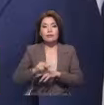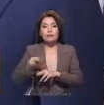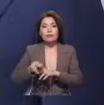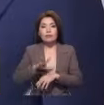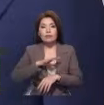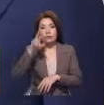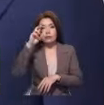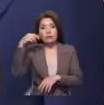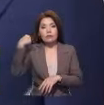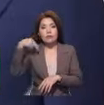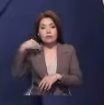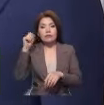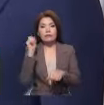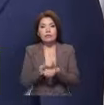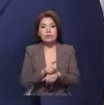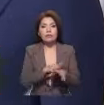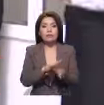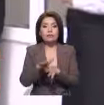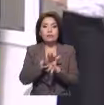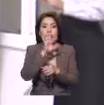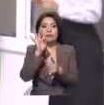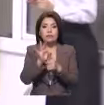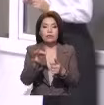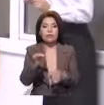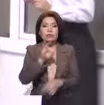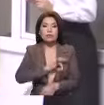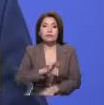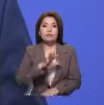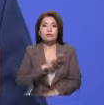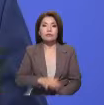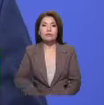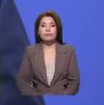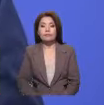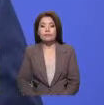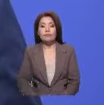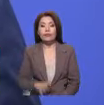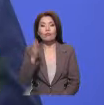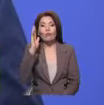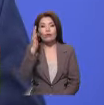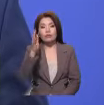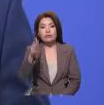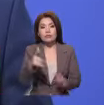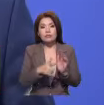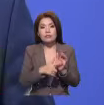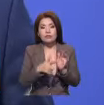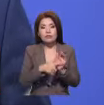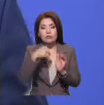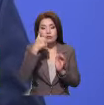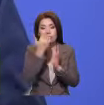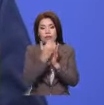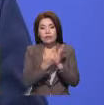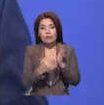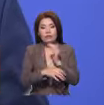басшысының жолдауда жүктеген тапсырмасын жүзеге асыру мақсатында қолға алынды. Болашақта осы 7 жылдық бағдарламаның енді соңына